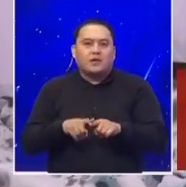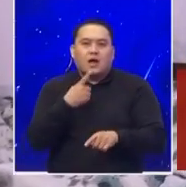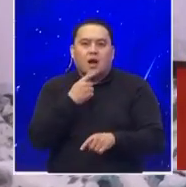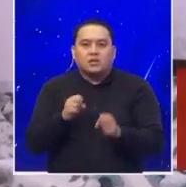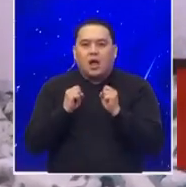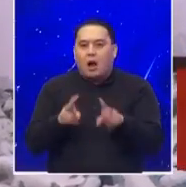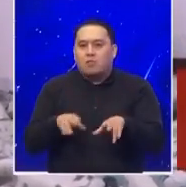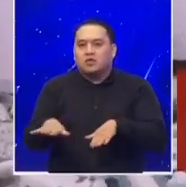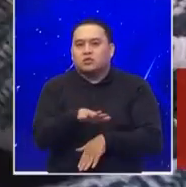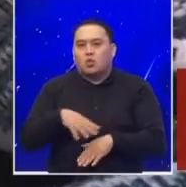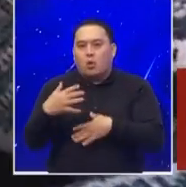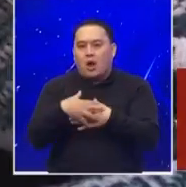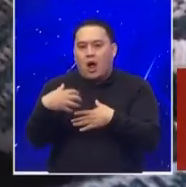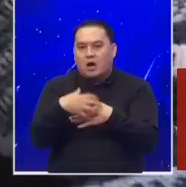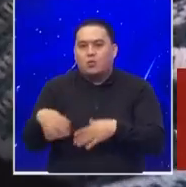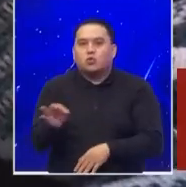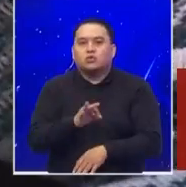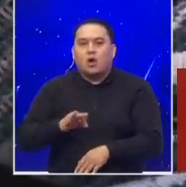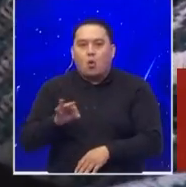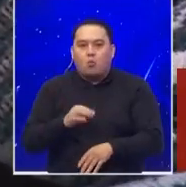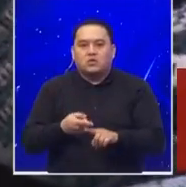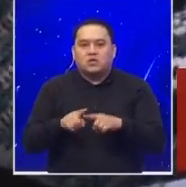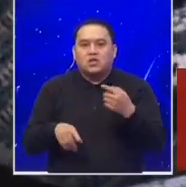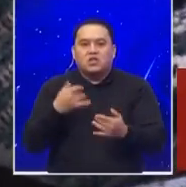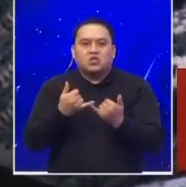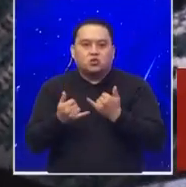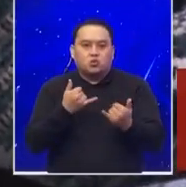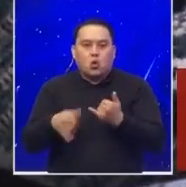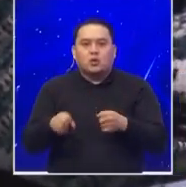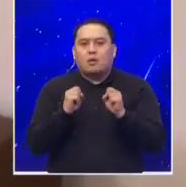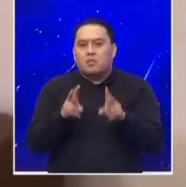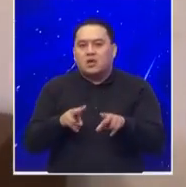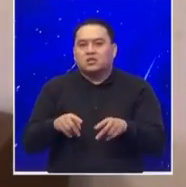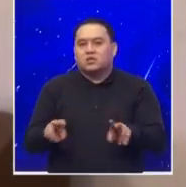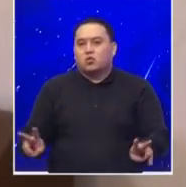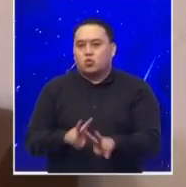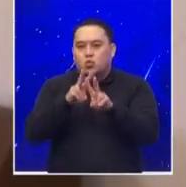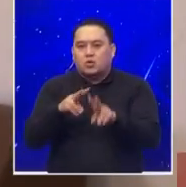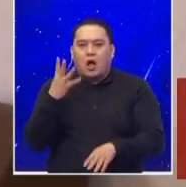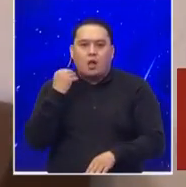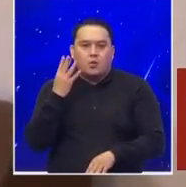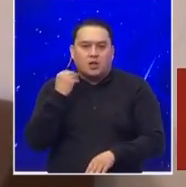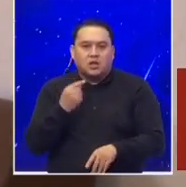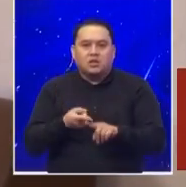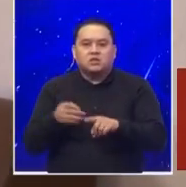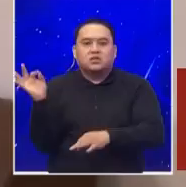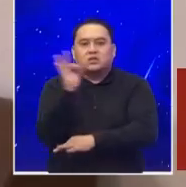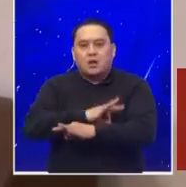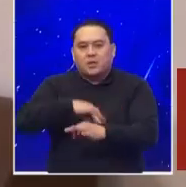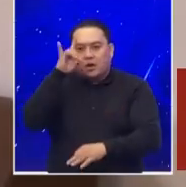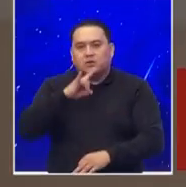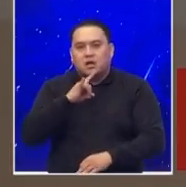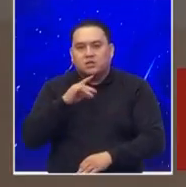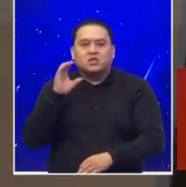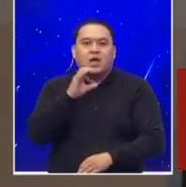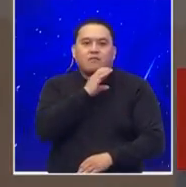Кроме того, в красной зоне остается Акмолинская область. В желтой зоне Нур-Султан и Алматы, а также